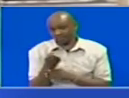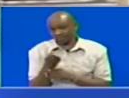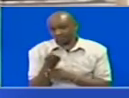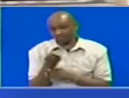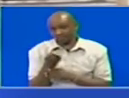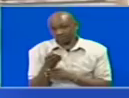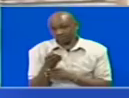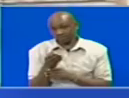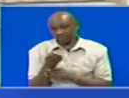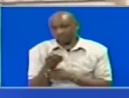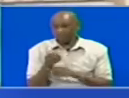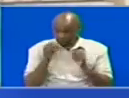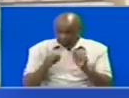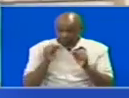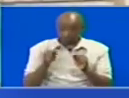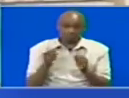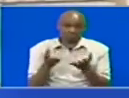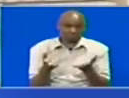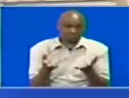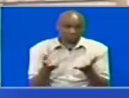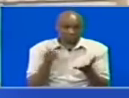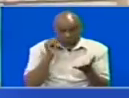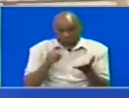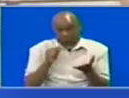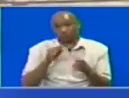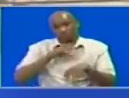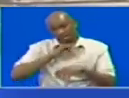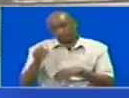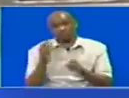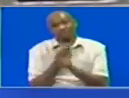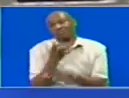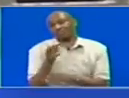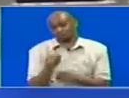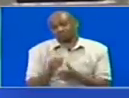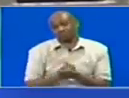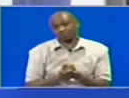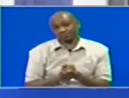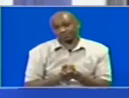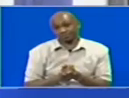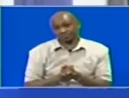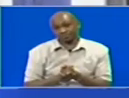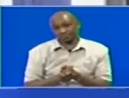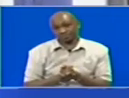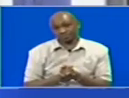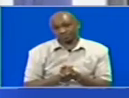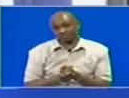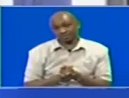maybe mwezi mmoja, hata wanaenda hata mwezi mbili. Wa